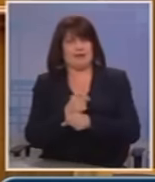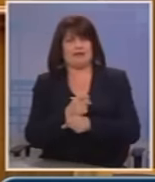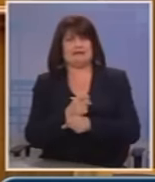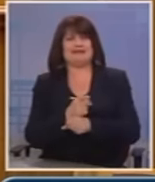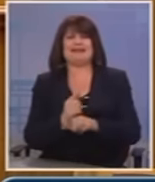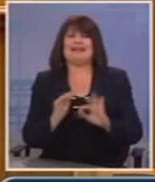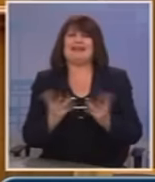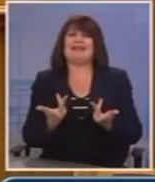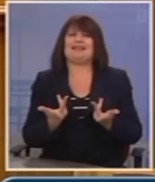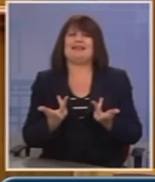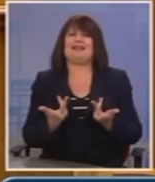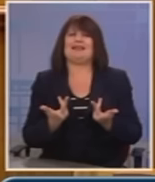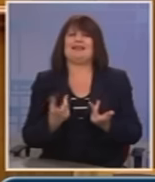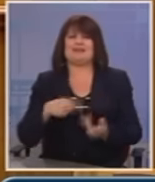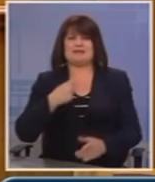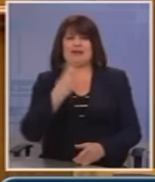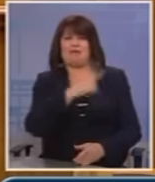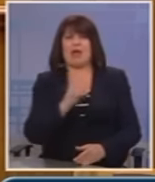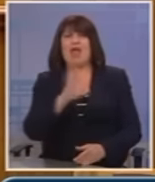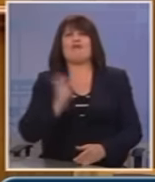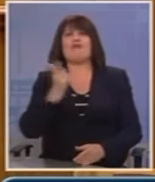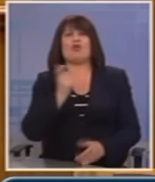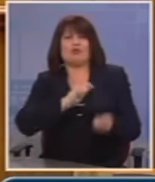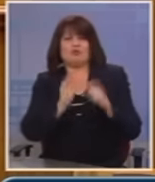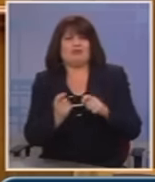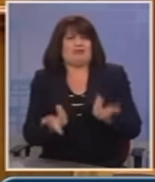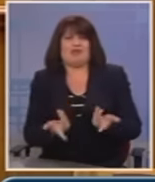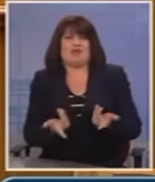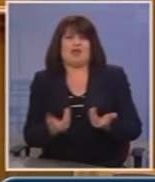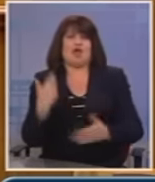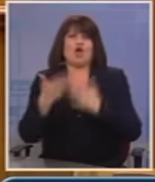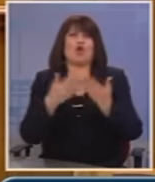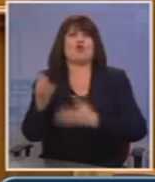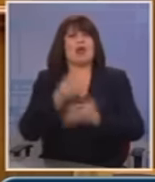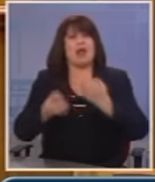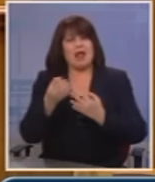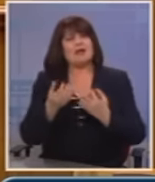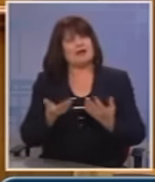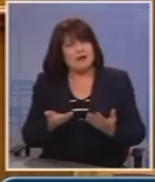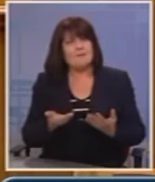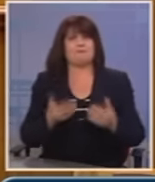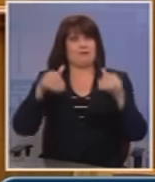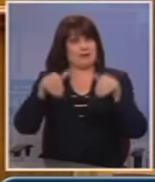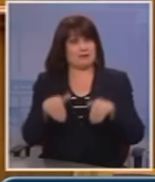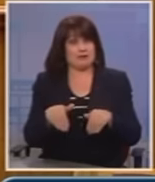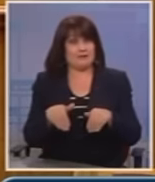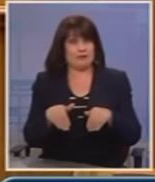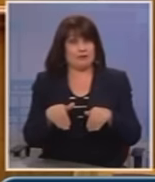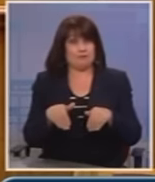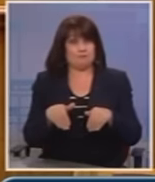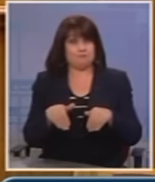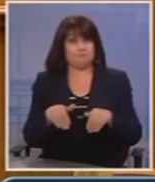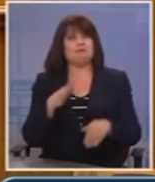γιατί θα αλλάξουν στάση οι εταίροι. Χρόνια μας λένε ότι ναι, σέβονται